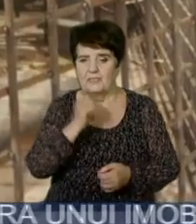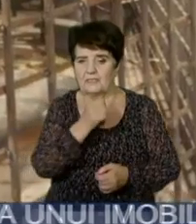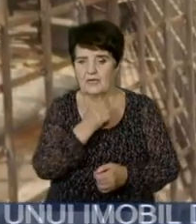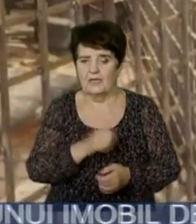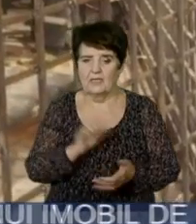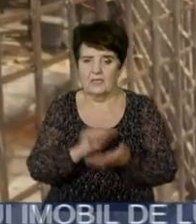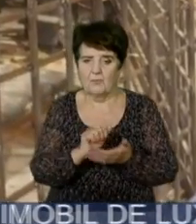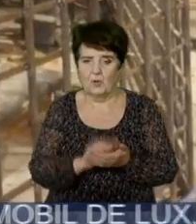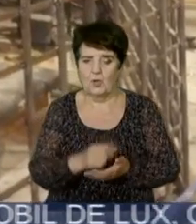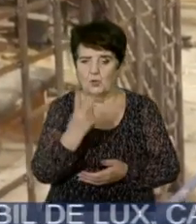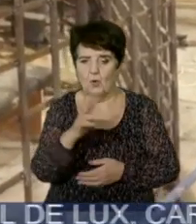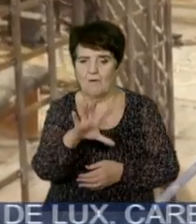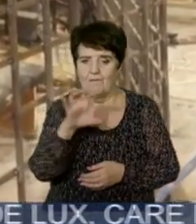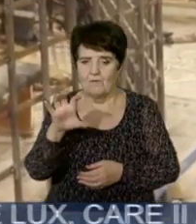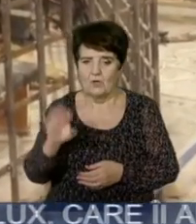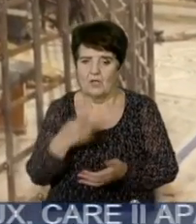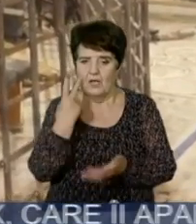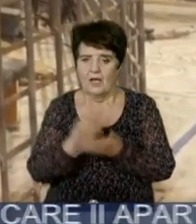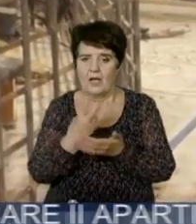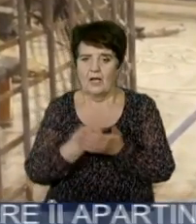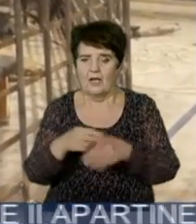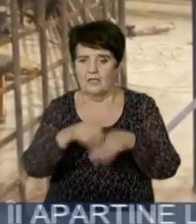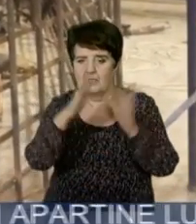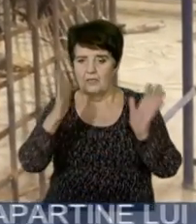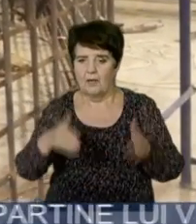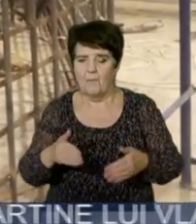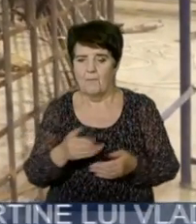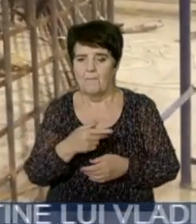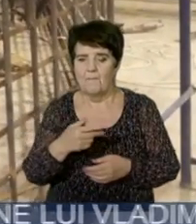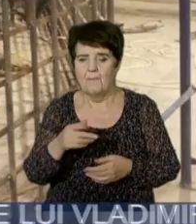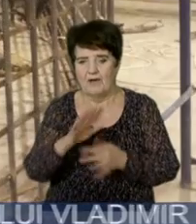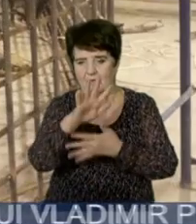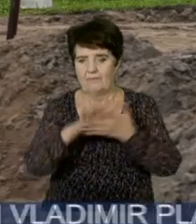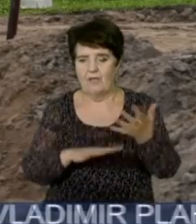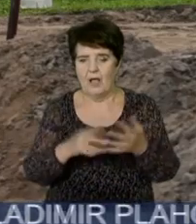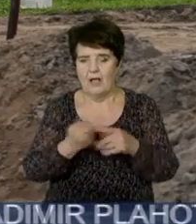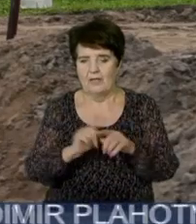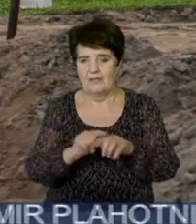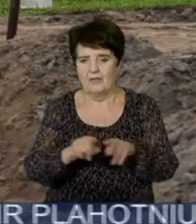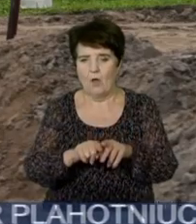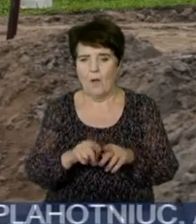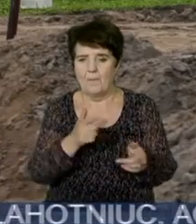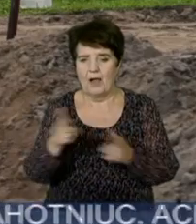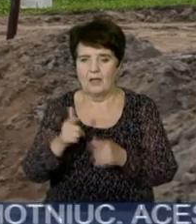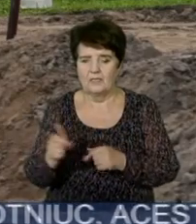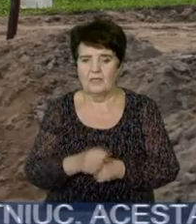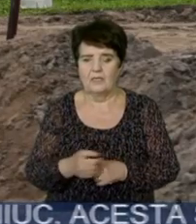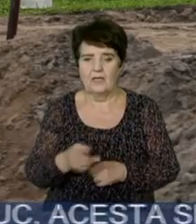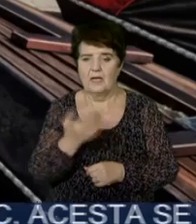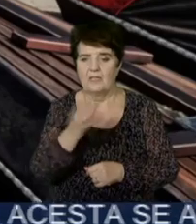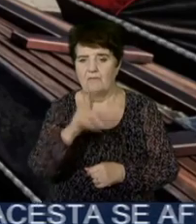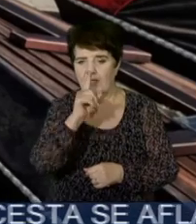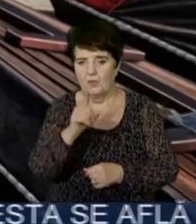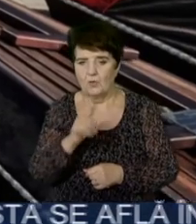a publicat și două fotografii care arată cuștile pregătite pentru prizonierii de război. La câteva luni de la retragerea rușilor din Bucea